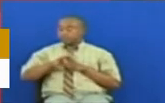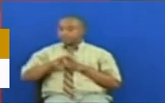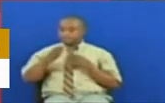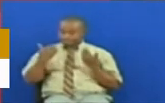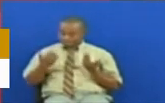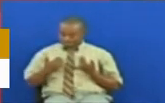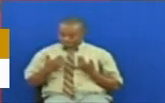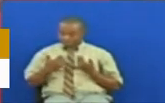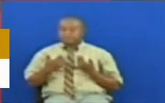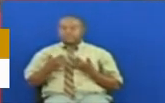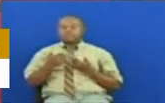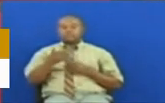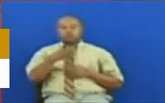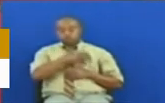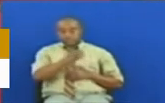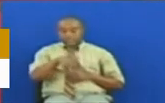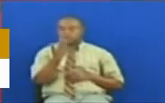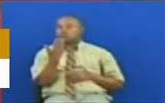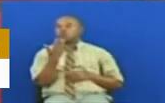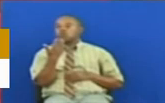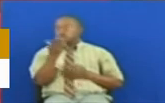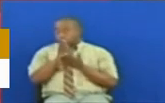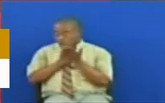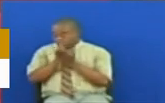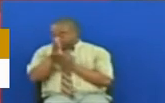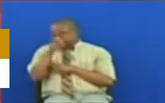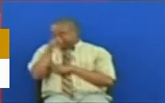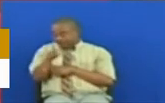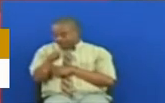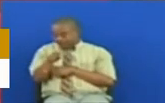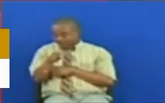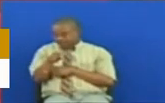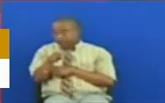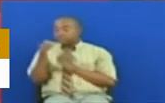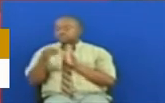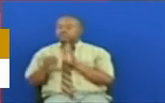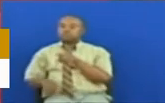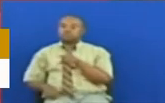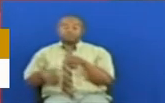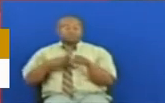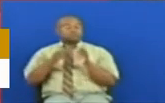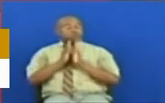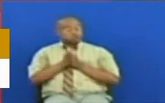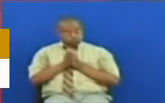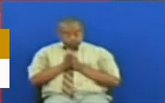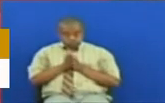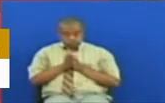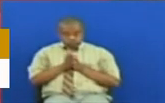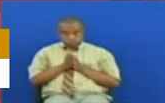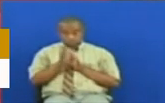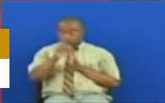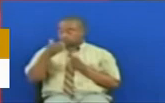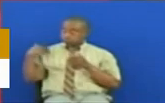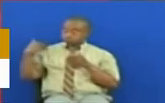kwa wakati mmoja kwa ile hali mapato yake. Niwashukuru sana wenzangu waliokuwa wametangulia,